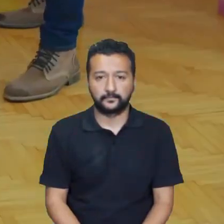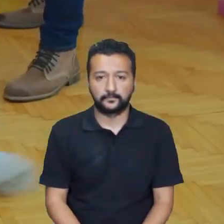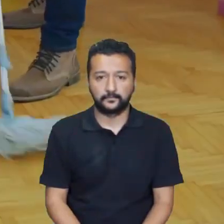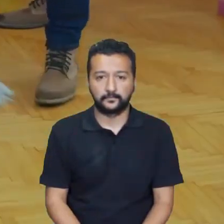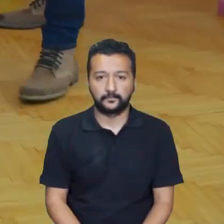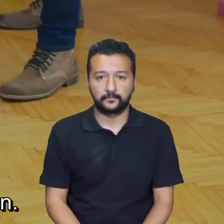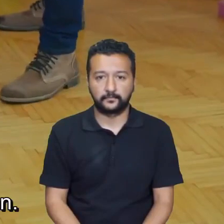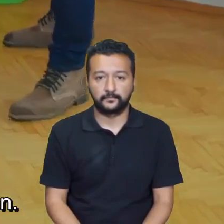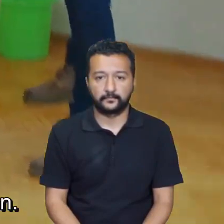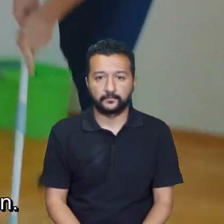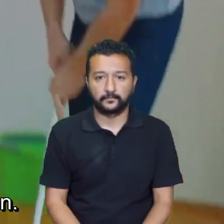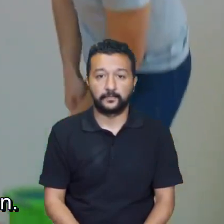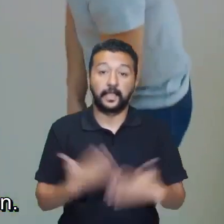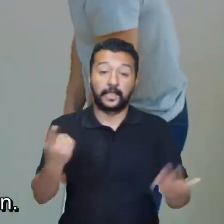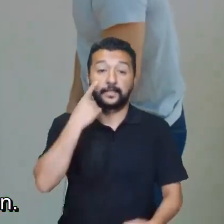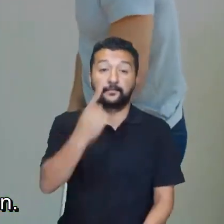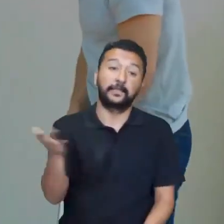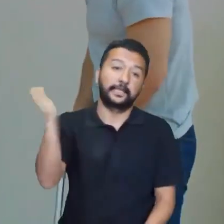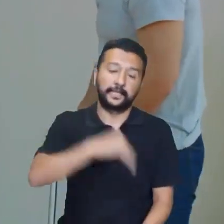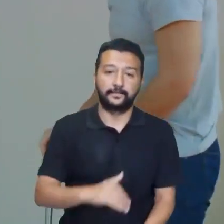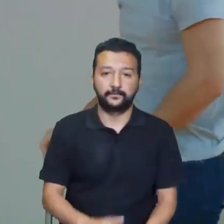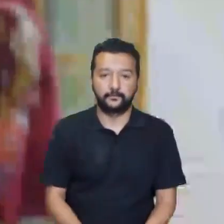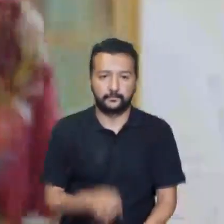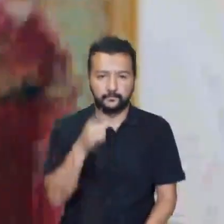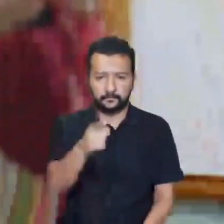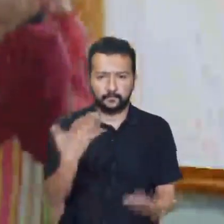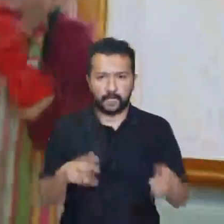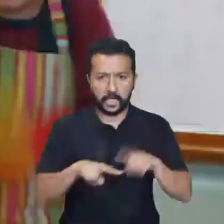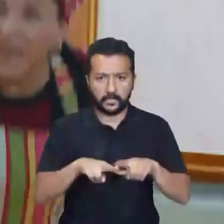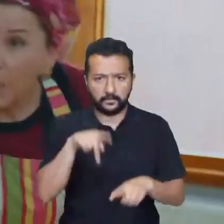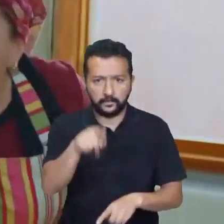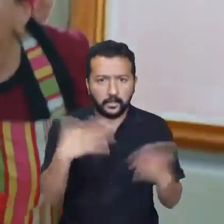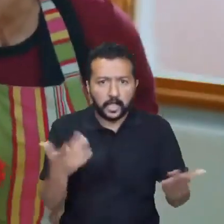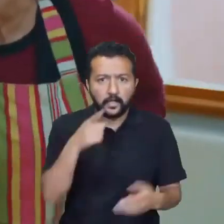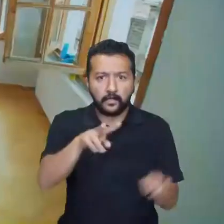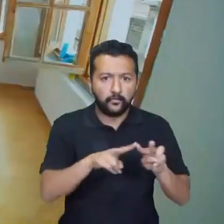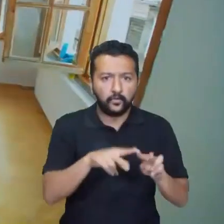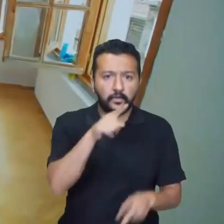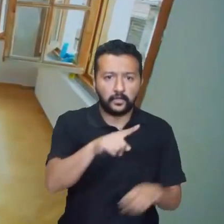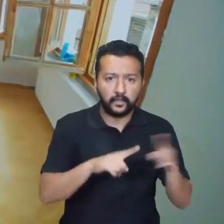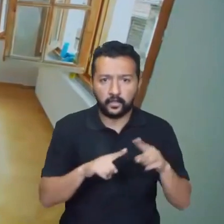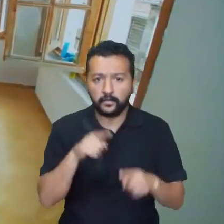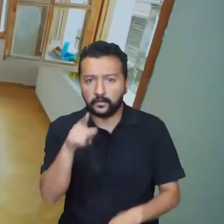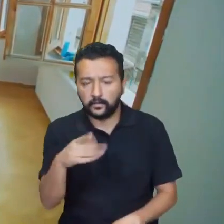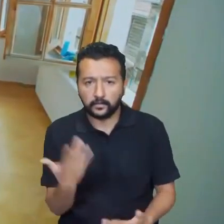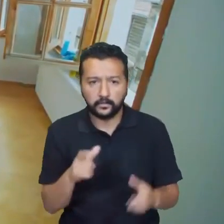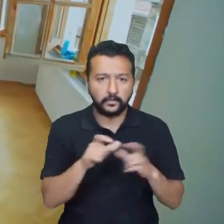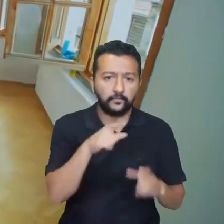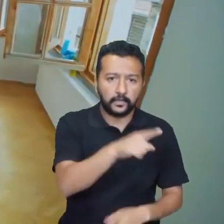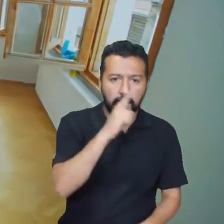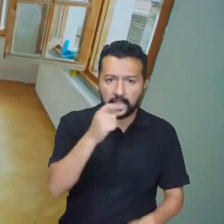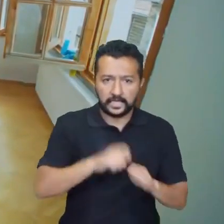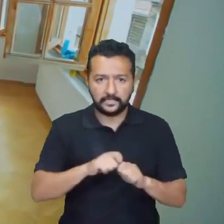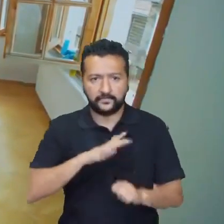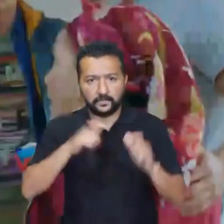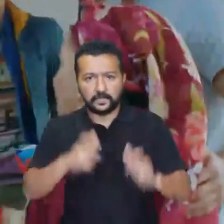Tarık yer siliyor. Hadi bakalım gelin. Aa, Adile. Aa, Münir. Tarık. Sevdam. Ya senin